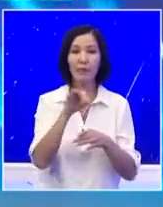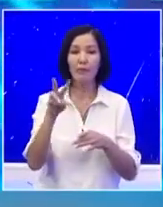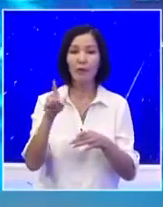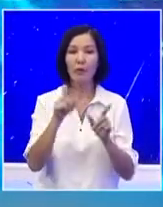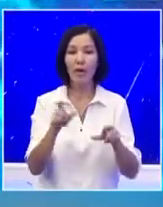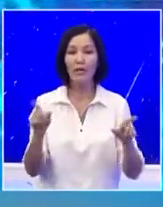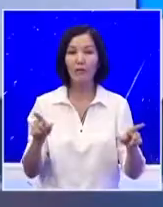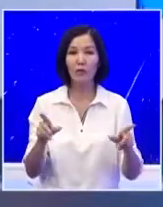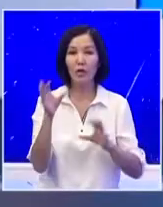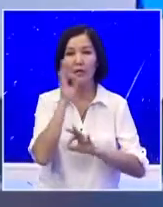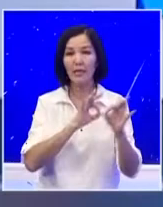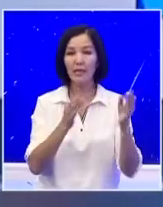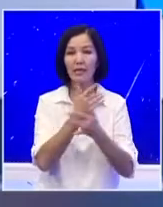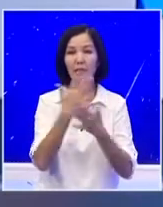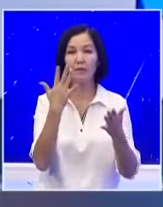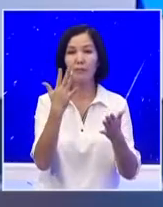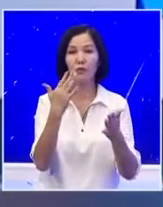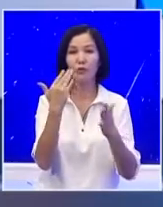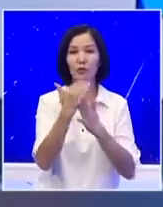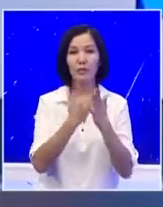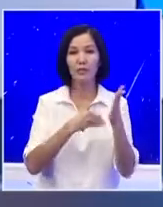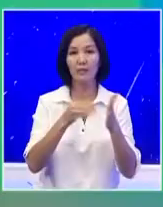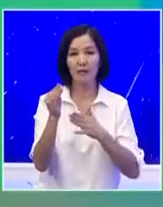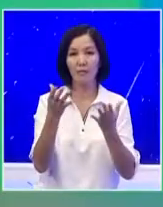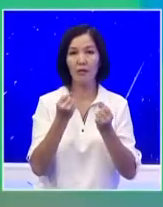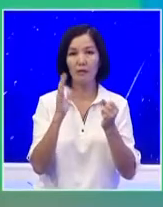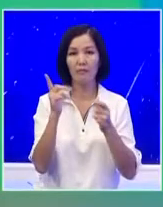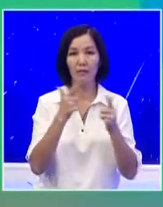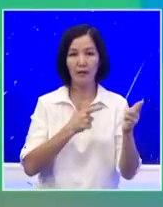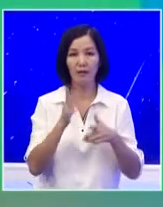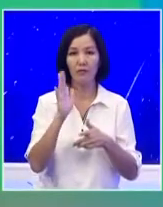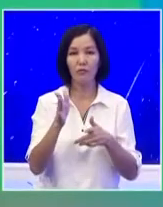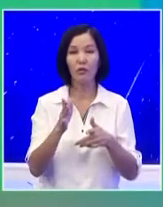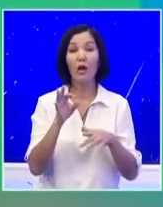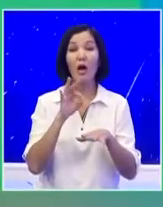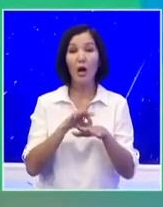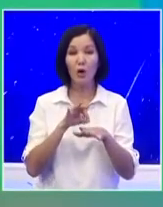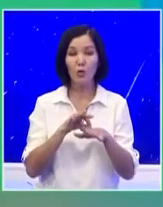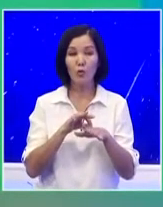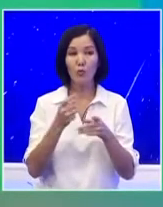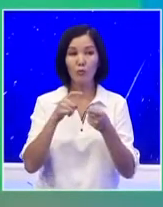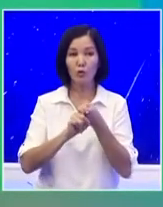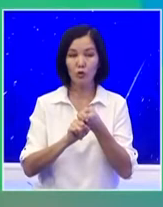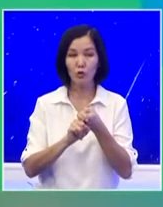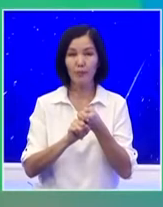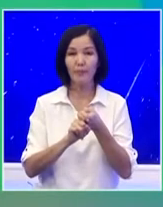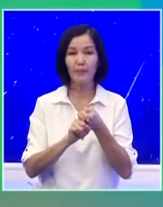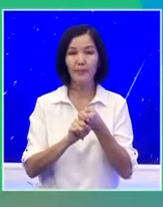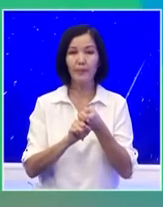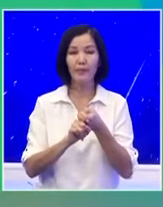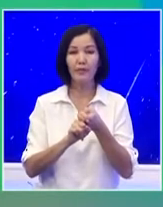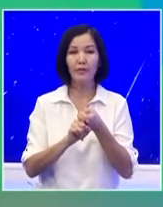үшін дәрі-дәрмектің 5 түрі сатып алынбақ. Сырқаттанып вирус жұқтырып